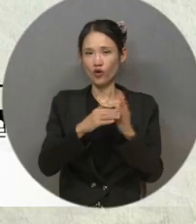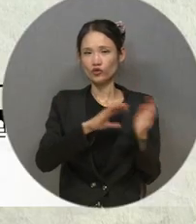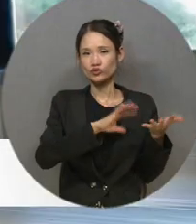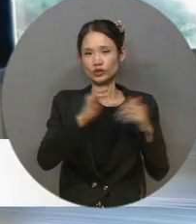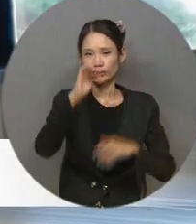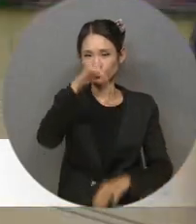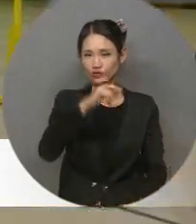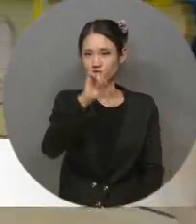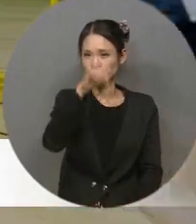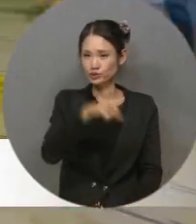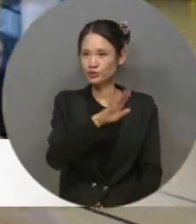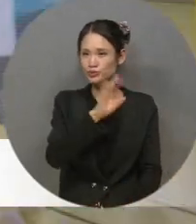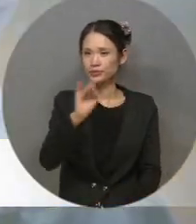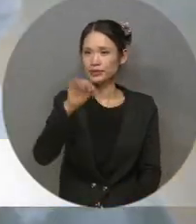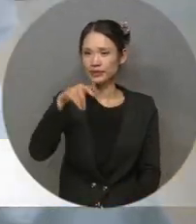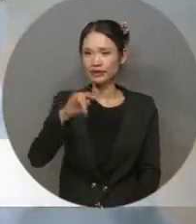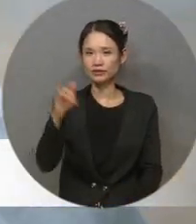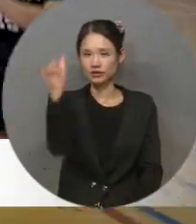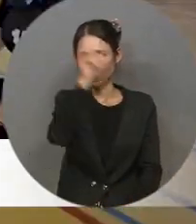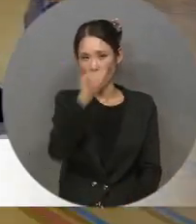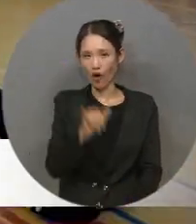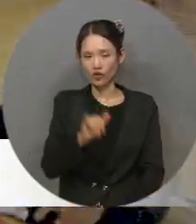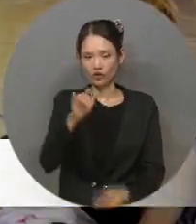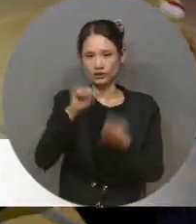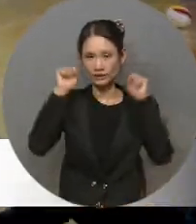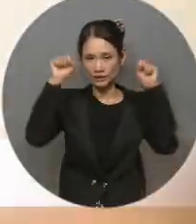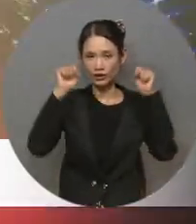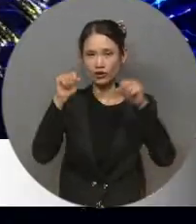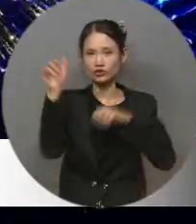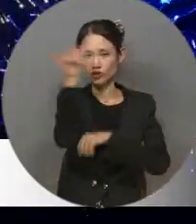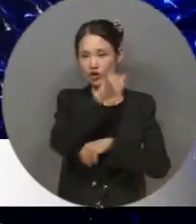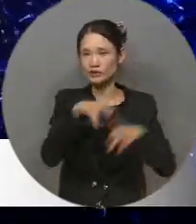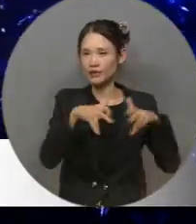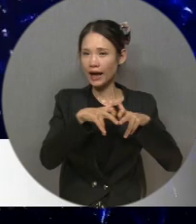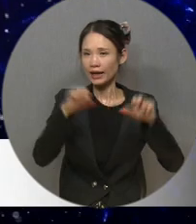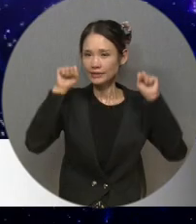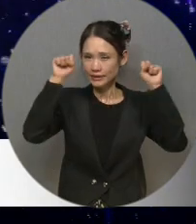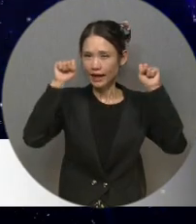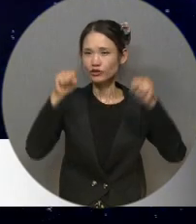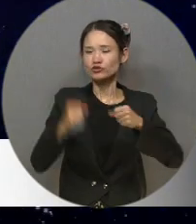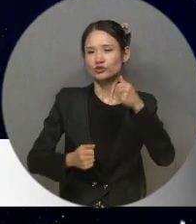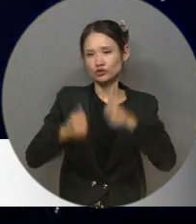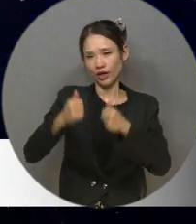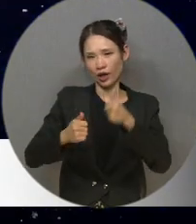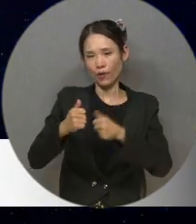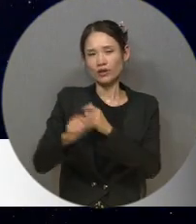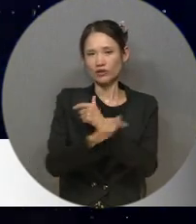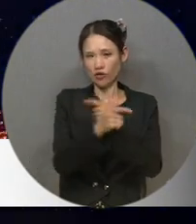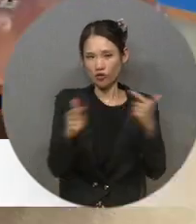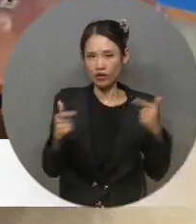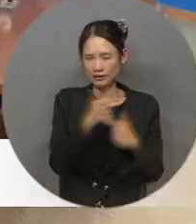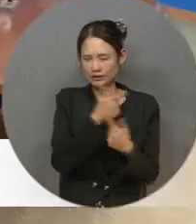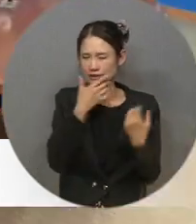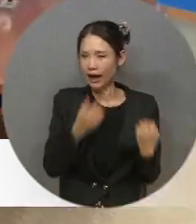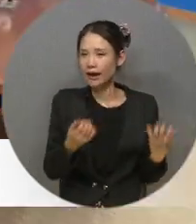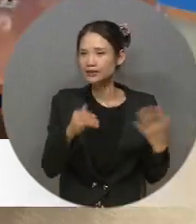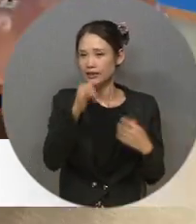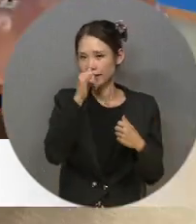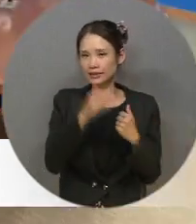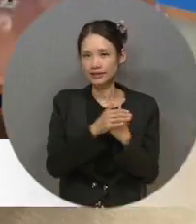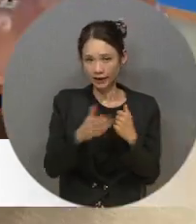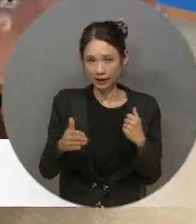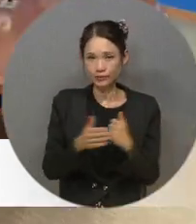비엔날레와 전국체전, 전국장애인체전 등 초대형 행사가 이어질 계획이라